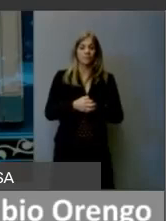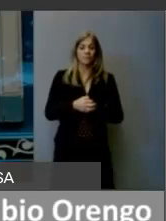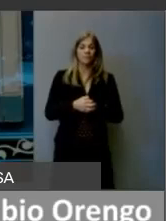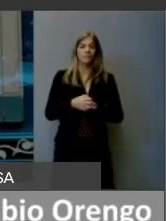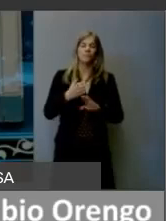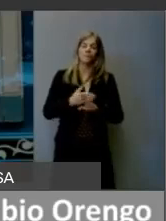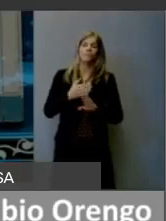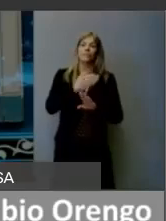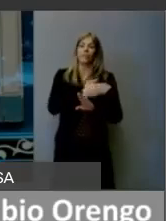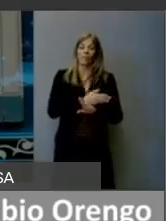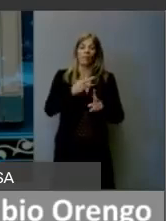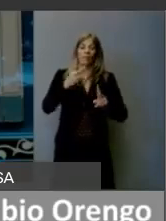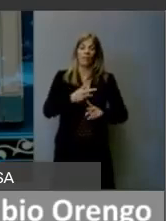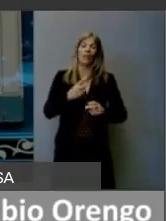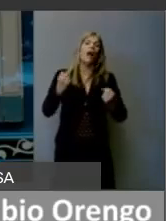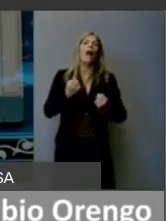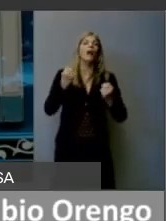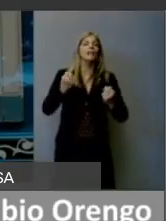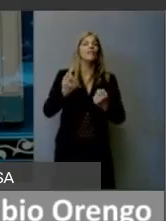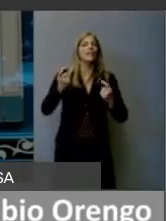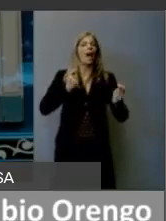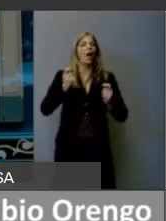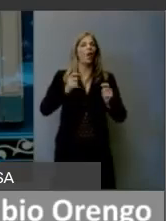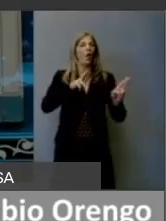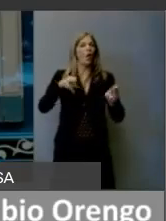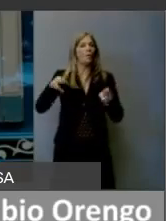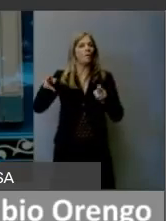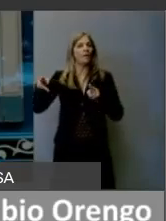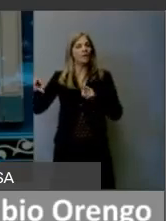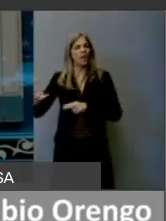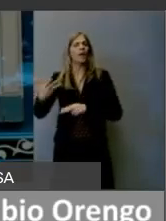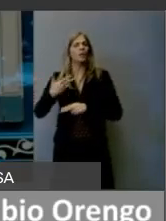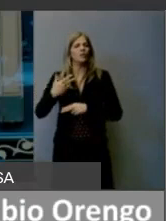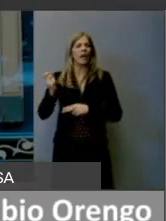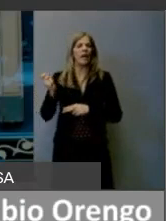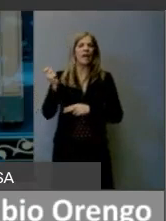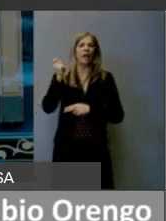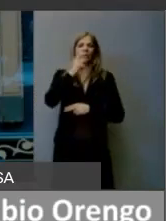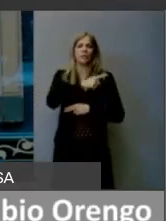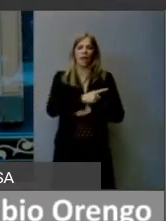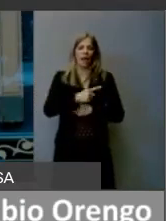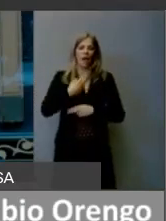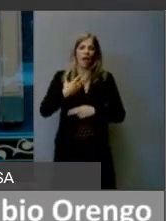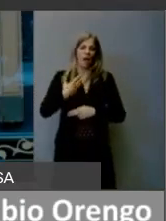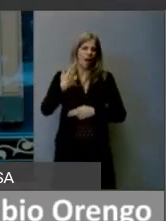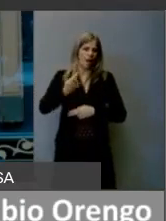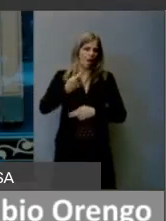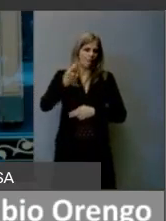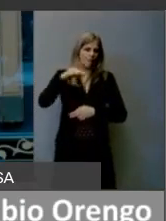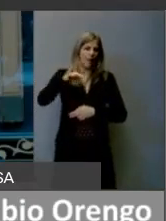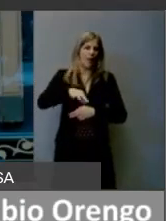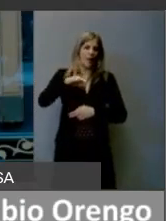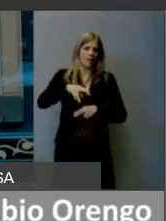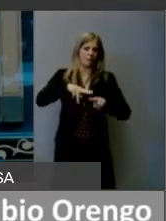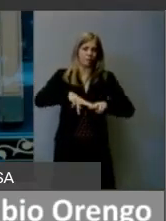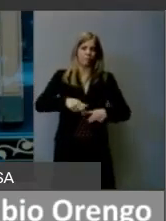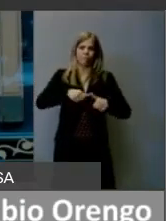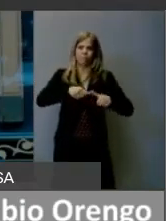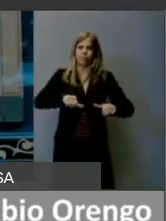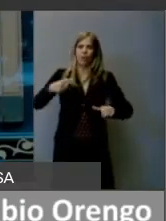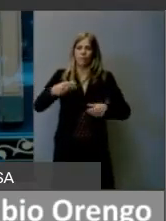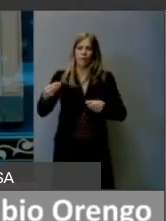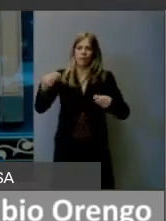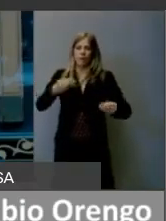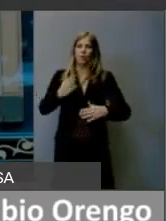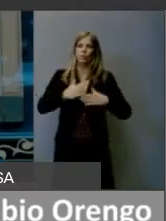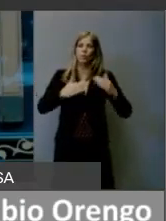Premesso che attualmente le attività commerciali beneficiano della gratuità relativa all'occupazione del suolo pubblico per la sistemazione di strutture